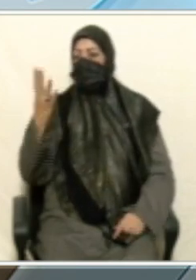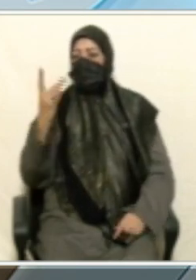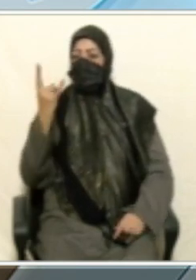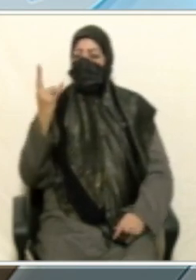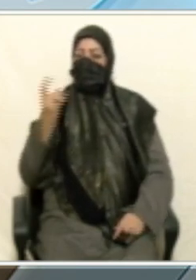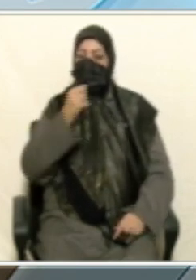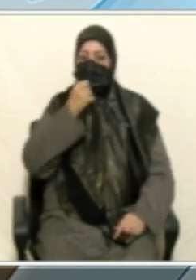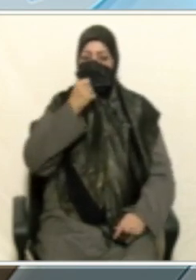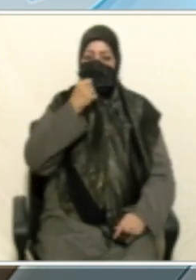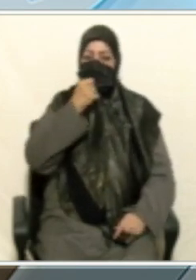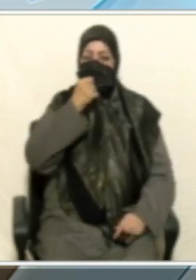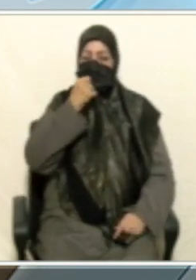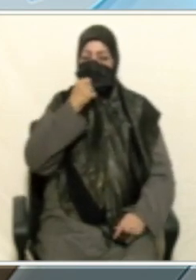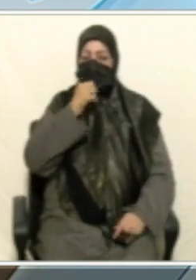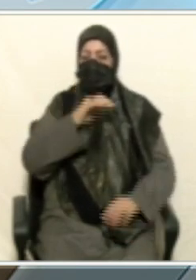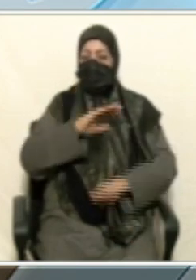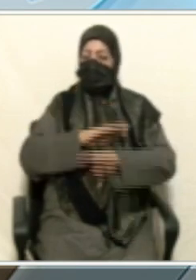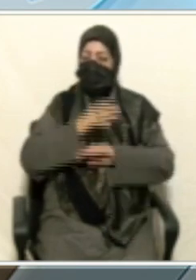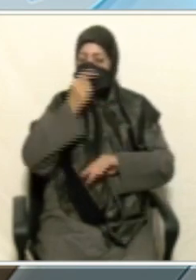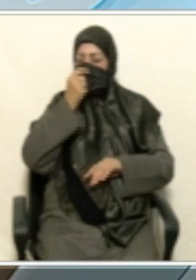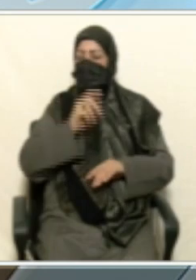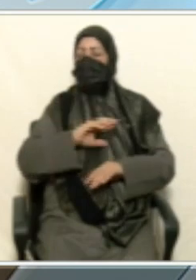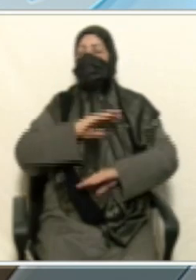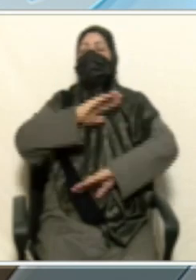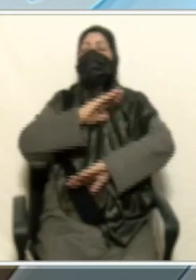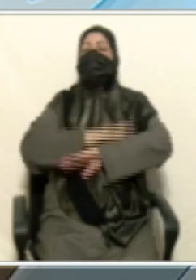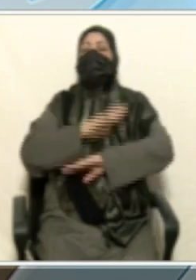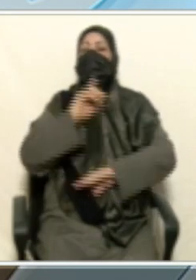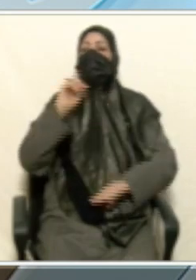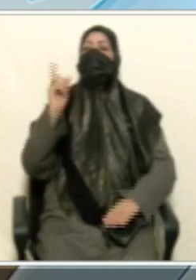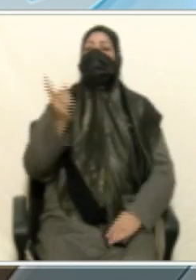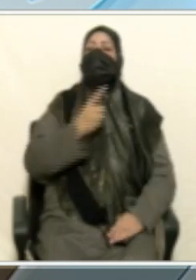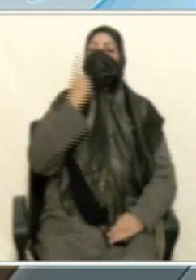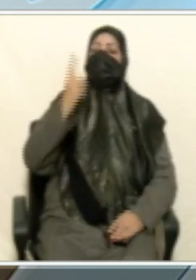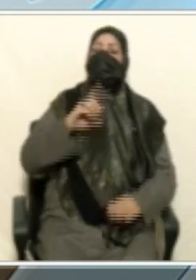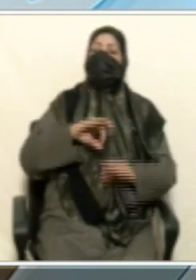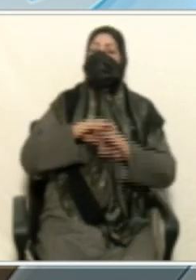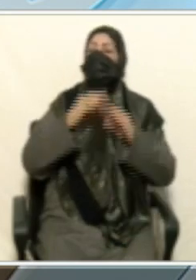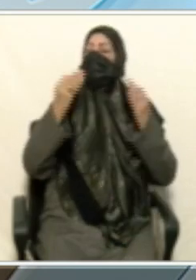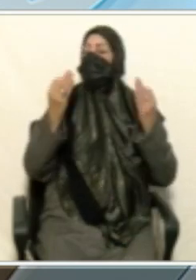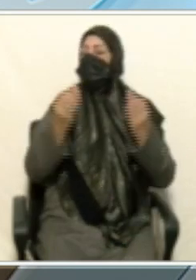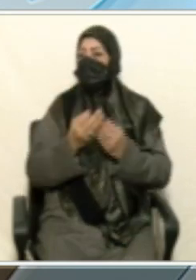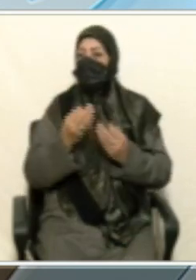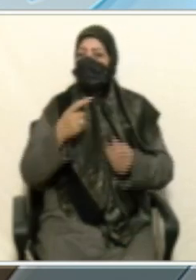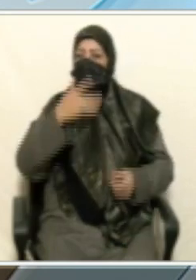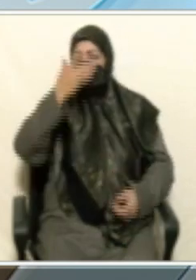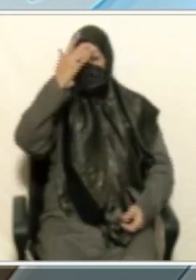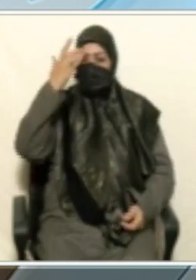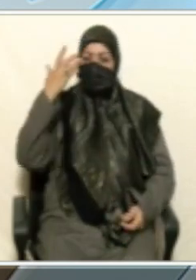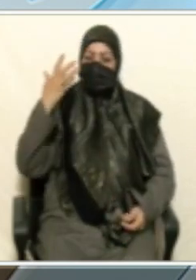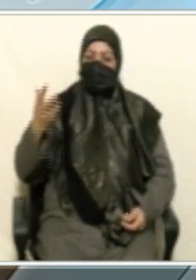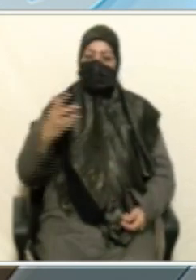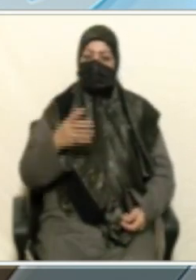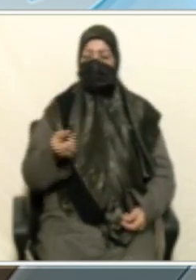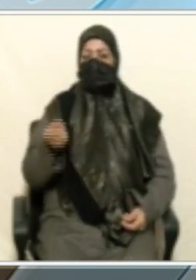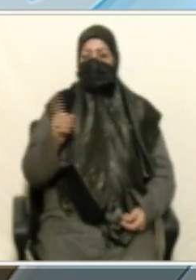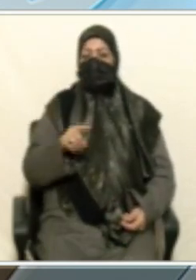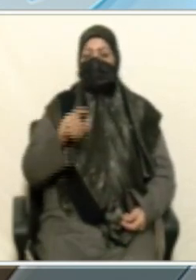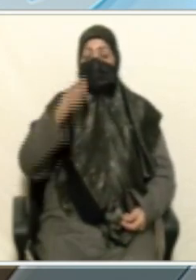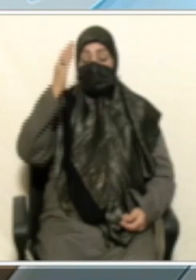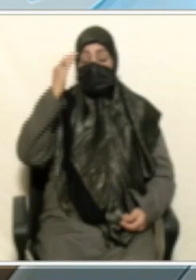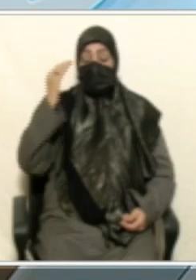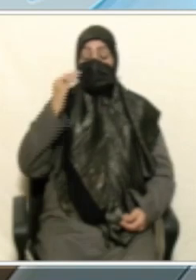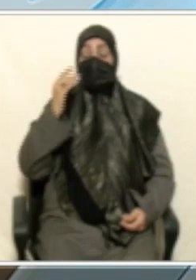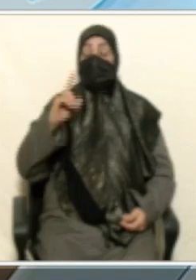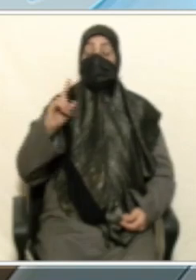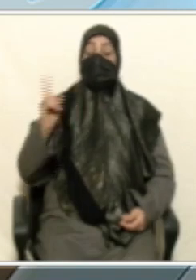غير مدخول. وهذه مسألة إجماعية، يعني أجمع العلماء على هذا. المرأة إذا عقد عليها الرجل ثم